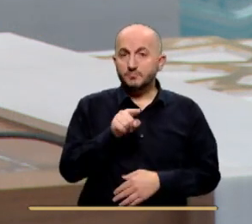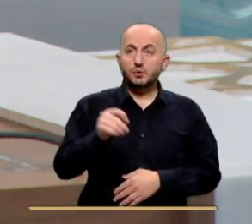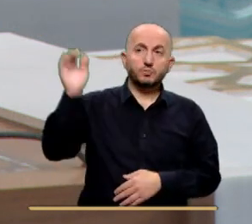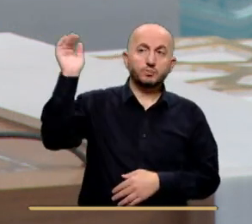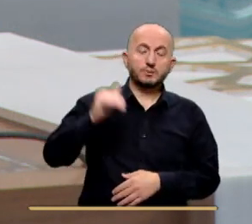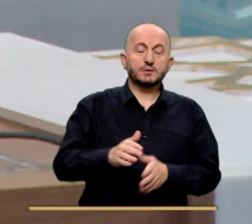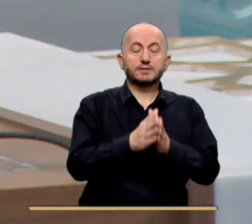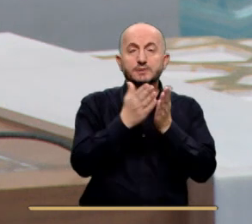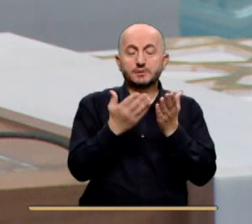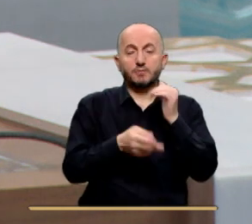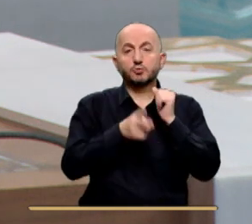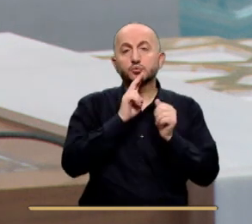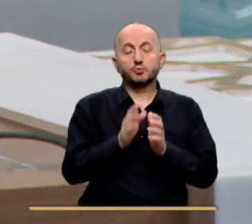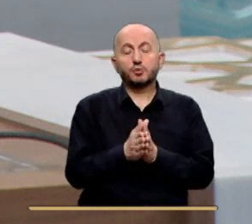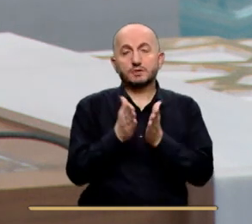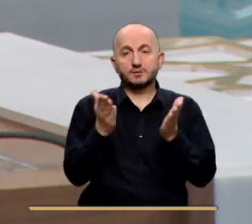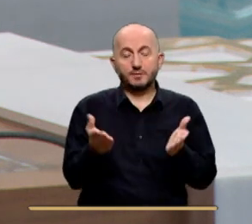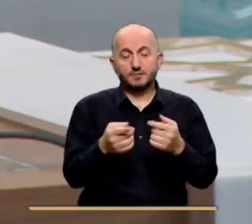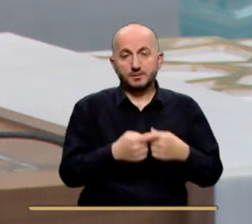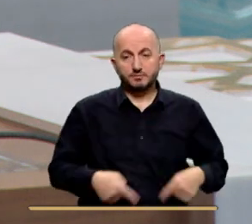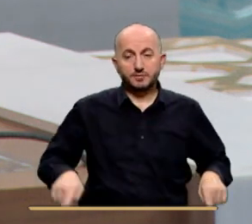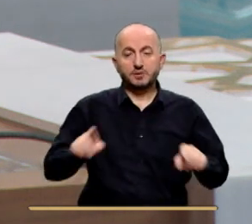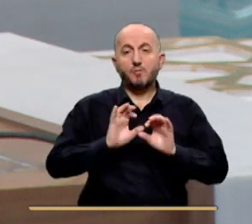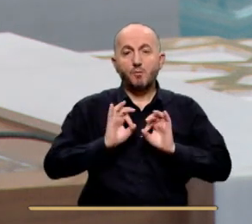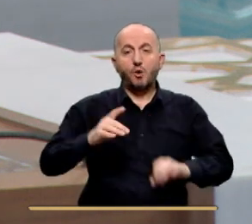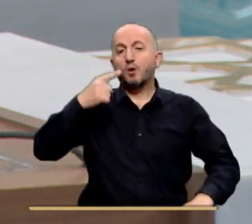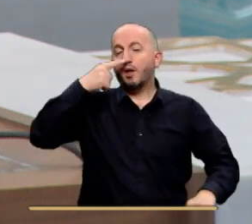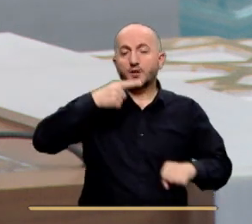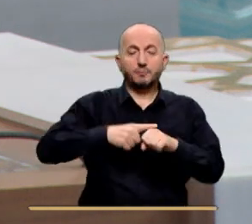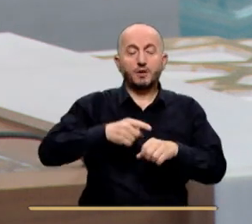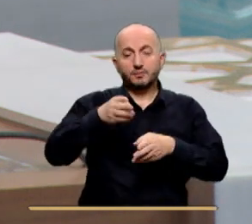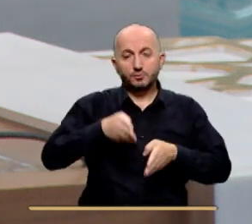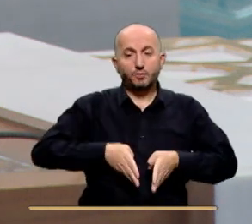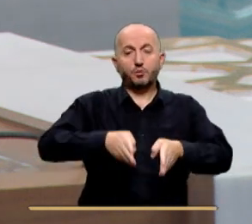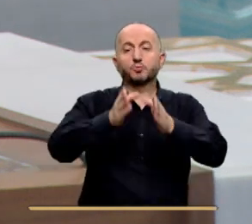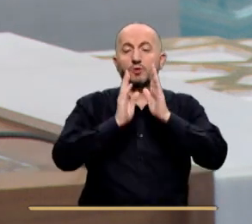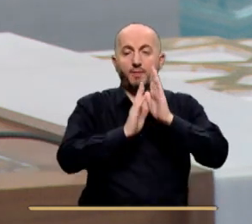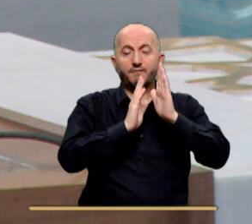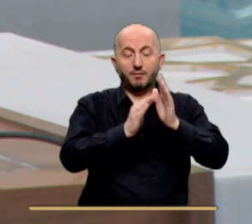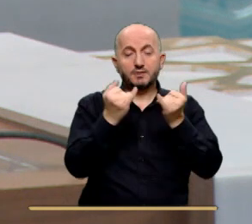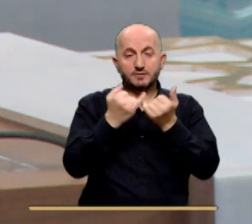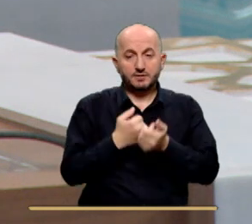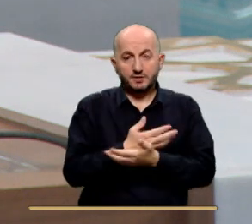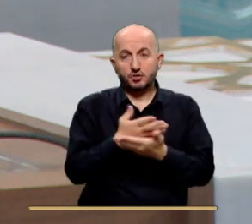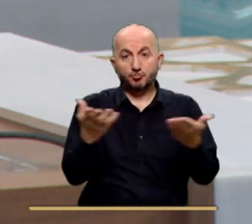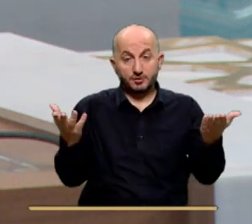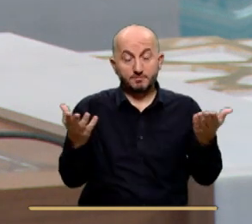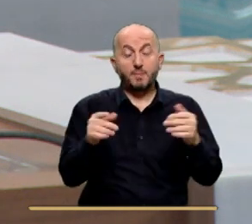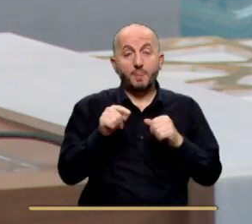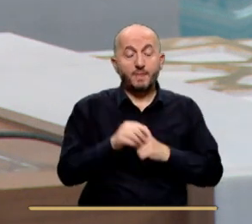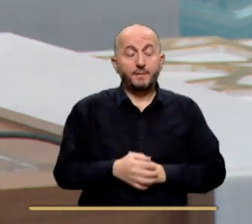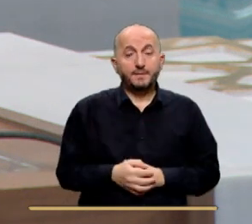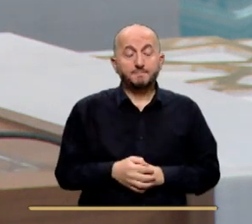getirdiği kitap da son kitaptır. Biz bu şekilde iman eder ve yolumuza devam ederiz kardeşlerim. Bu